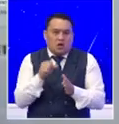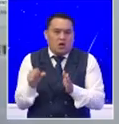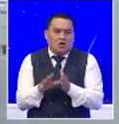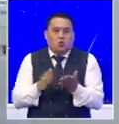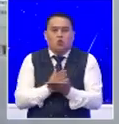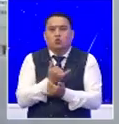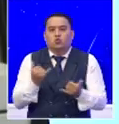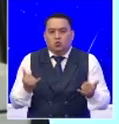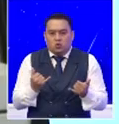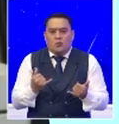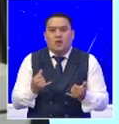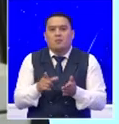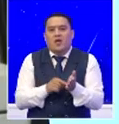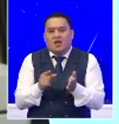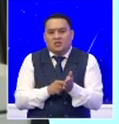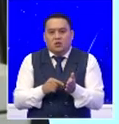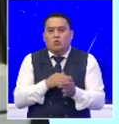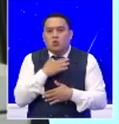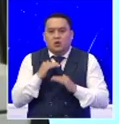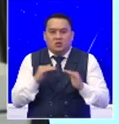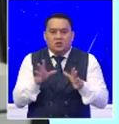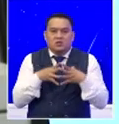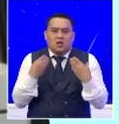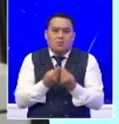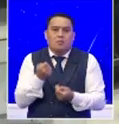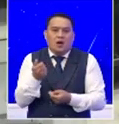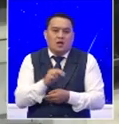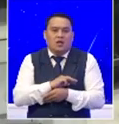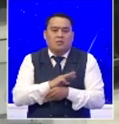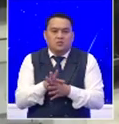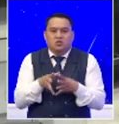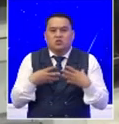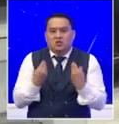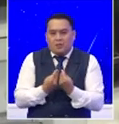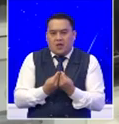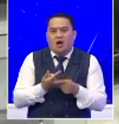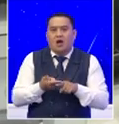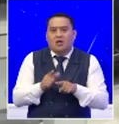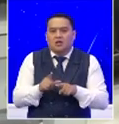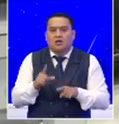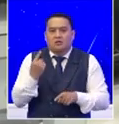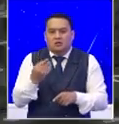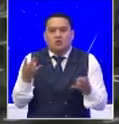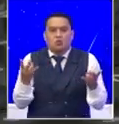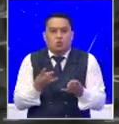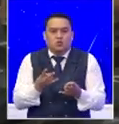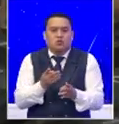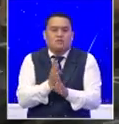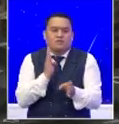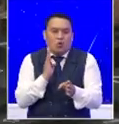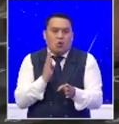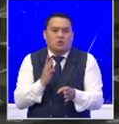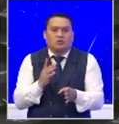электронные услуги в ЦОНах. Это пенсионеры, многодетные семьи и маломобильные слои населения. Однако им также необходимо бронировать